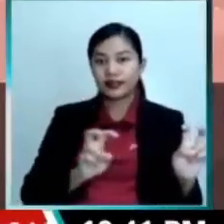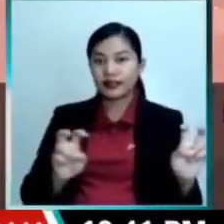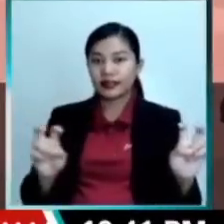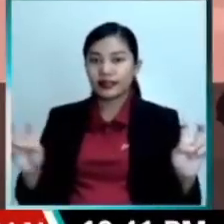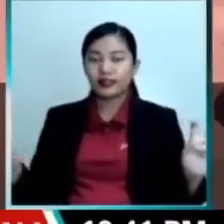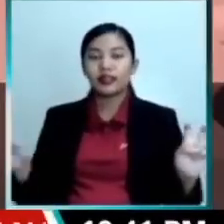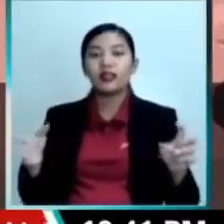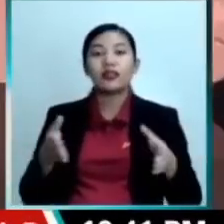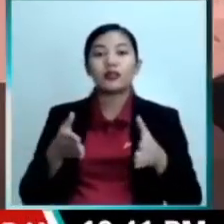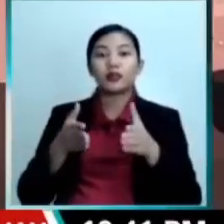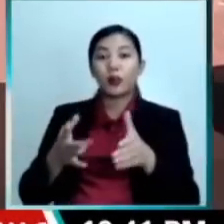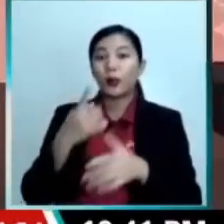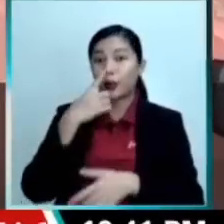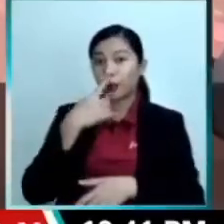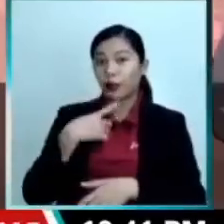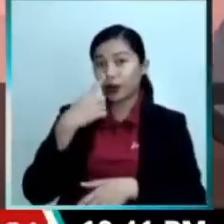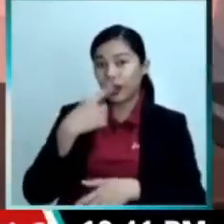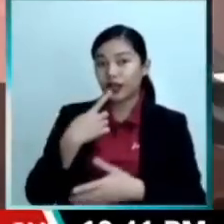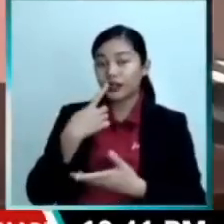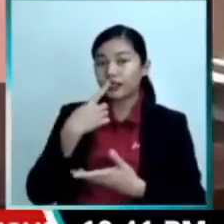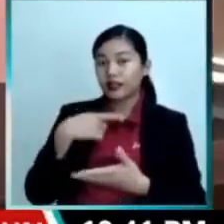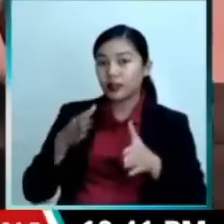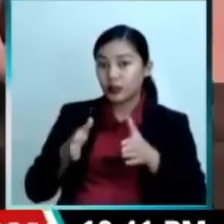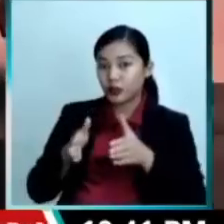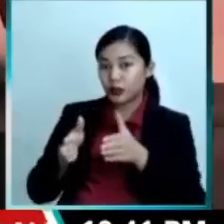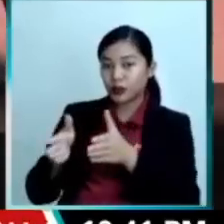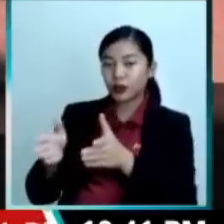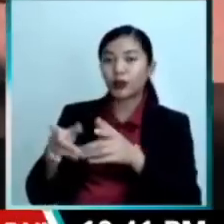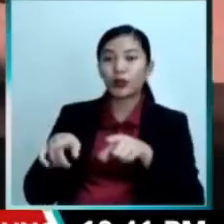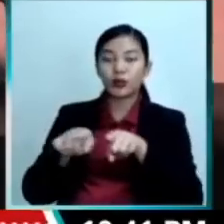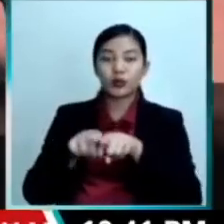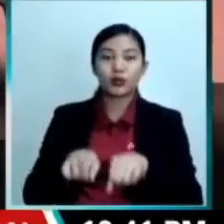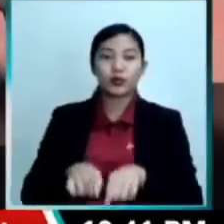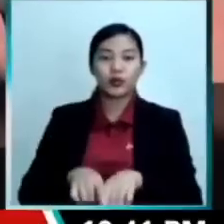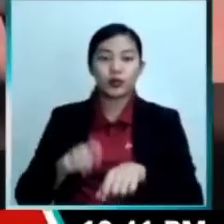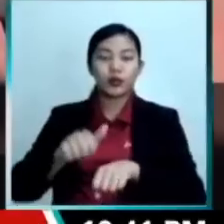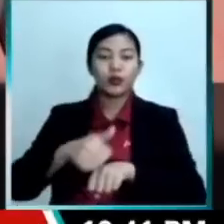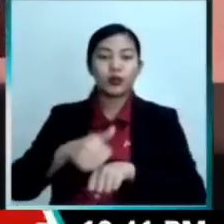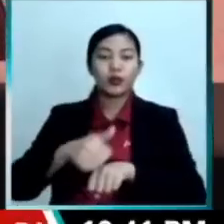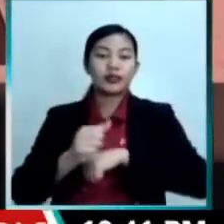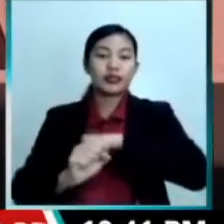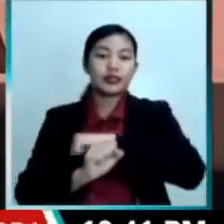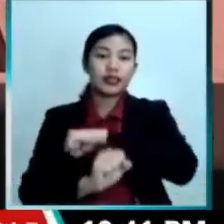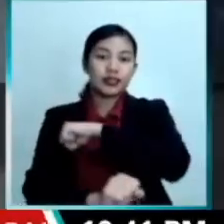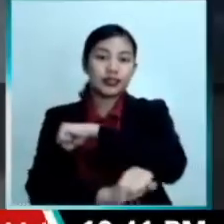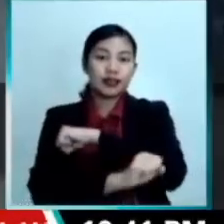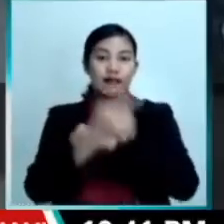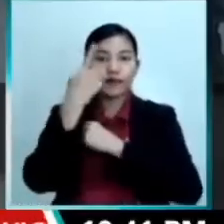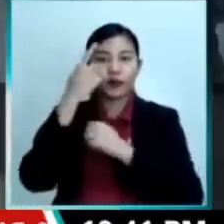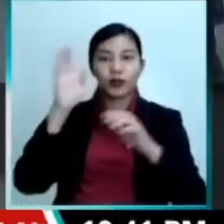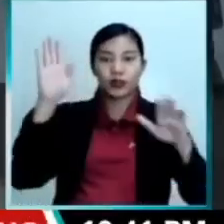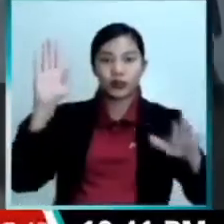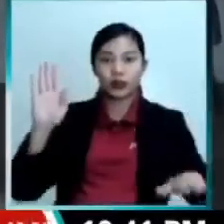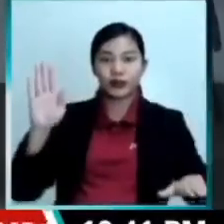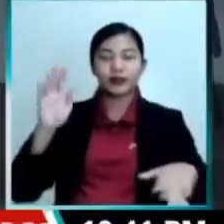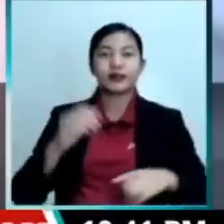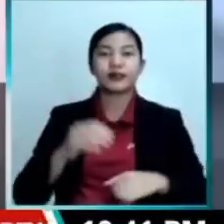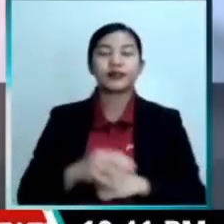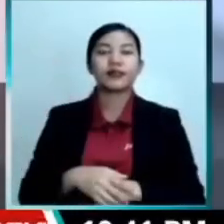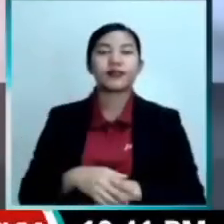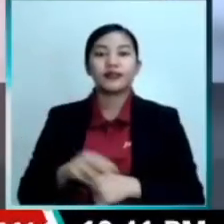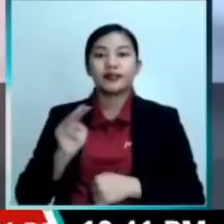At sinukat ang lugar kung saan pinaplanong itayo ang entabladong panunumpaan ng 17th Pangulo ng Pilipinas. Ang Manila Police